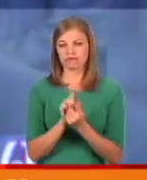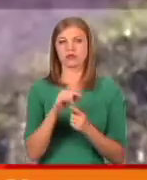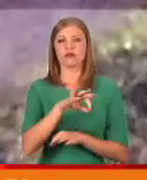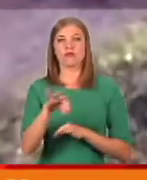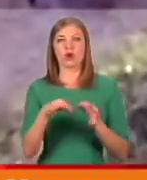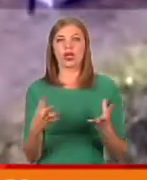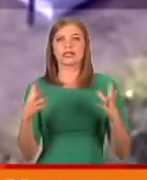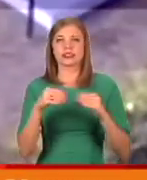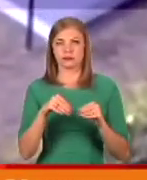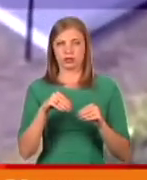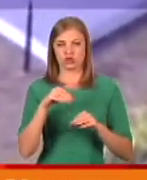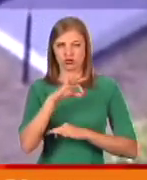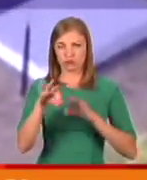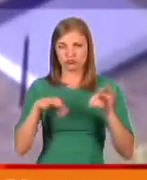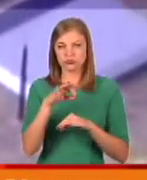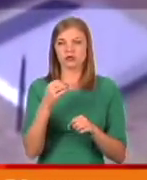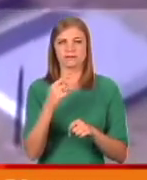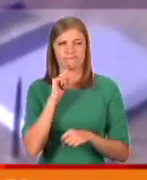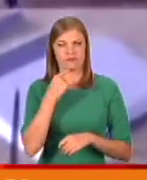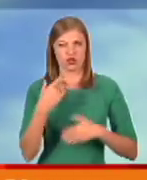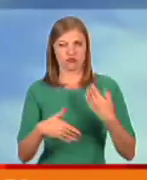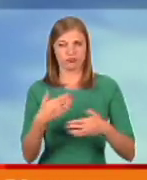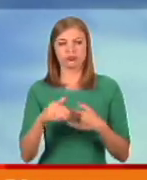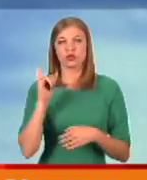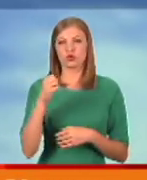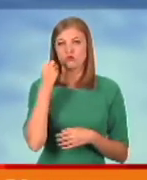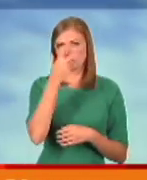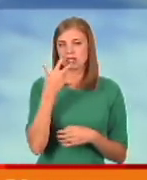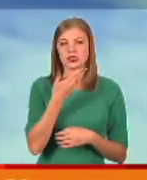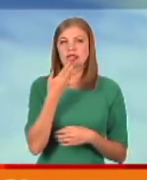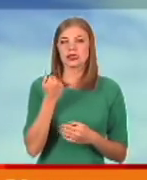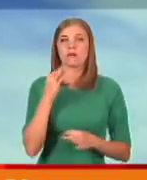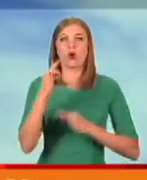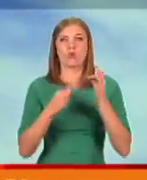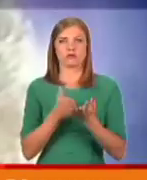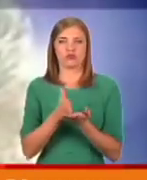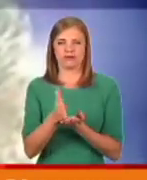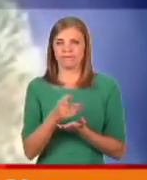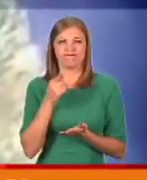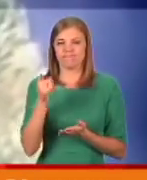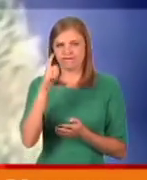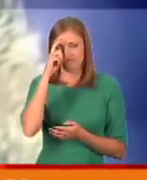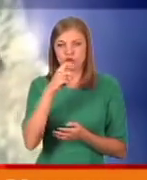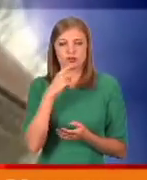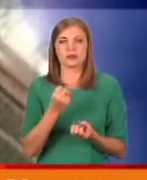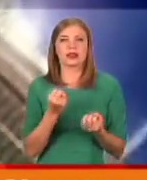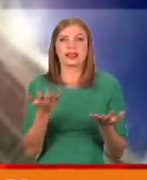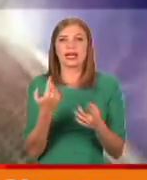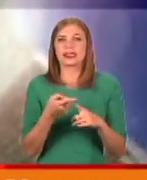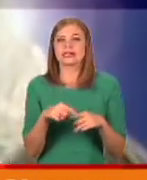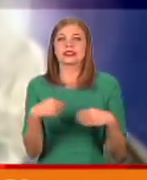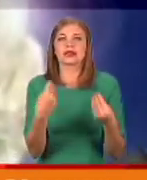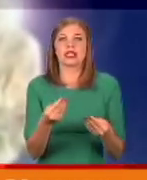Проєкт спільного космодрому просувається важко. У Бразилії немає космічної галузі. Вона не розуміє, які це